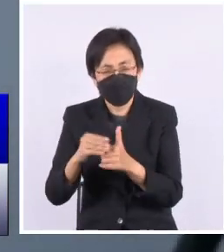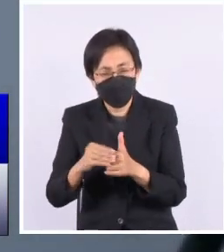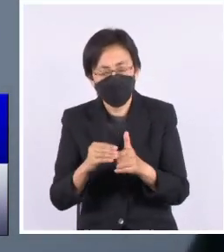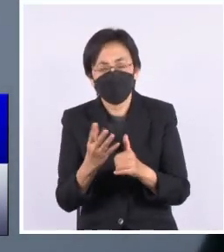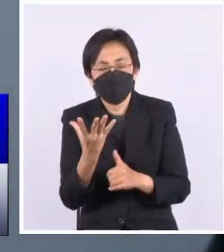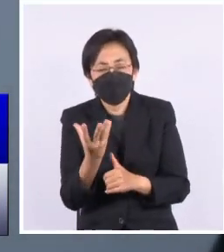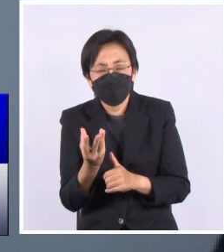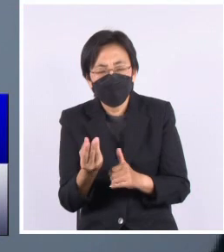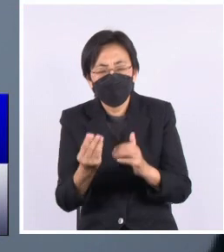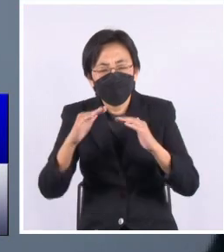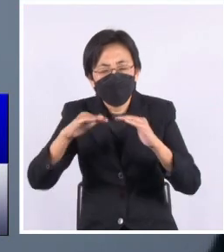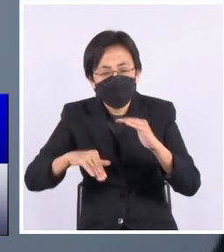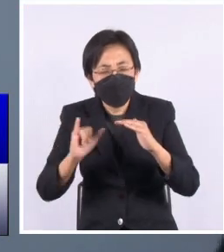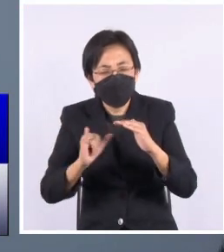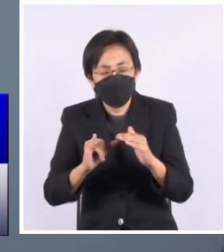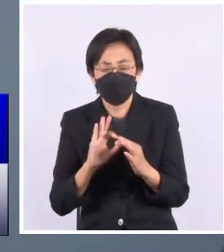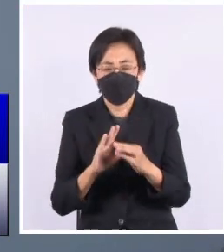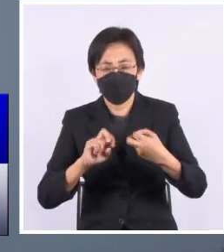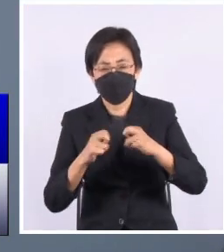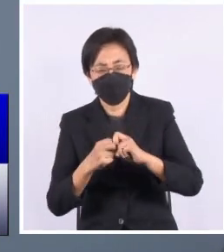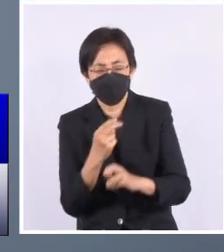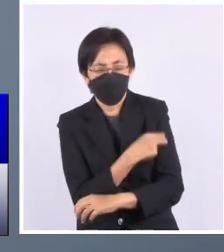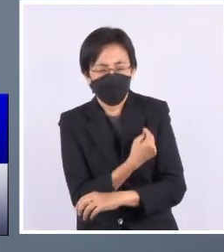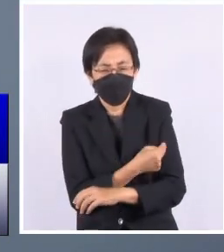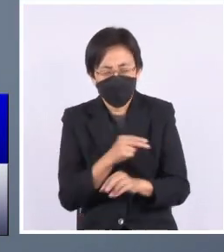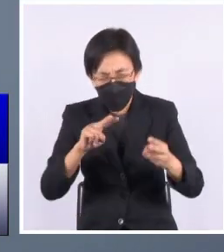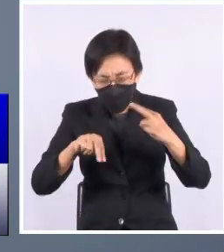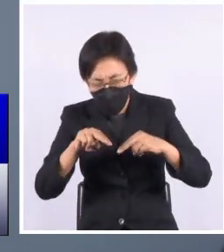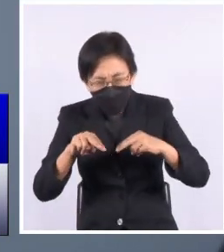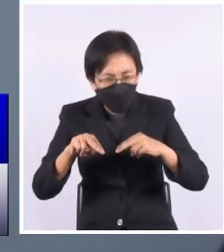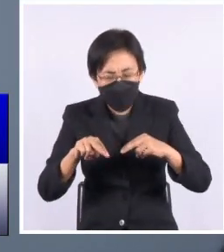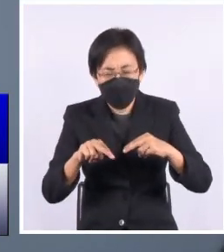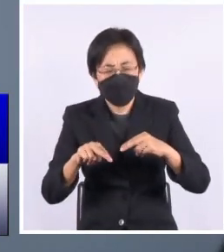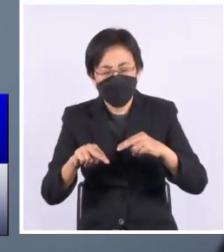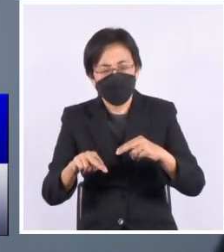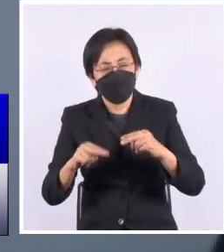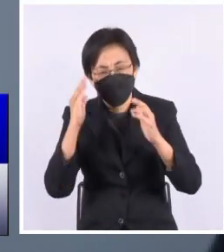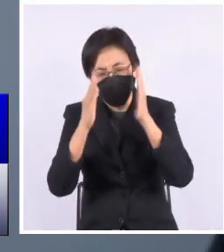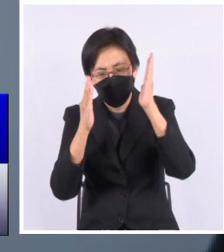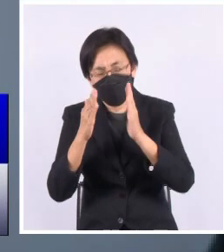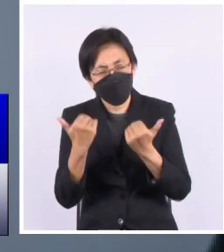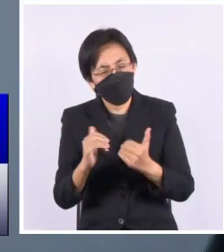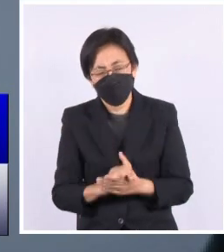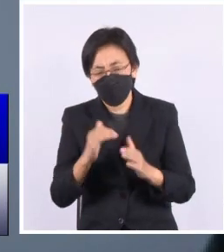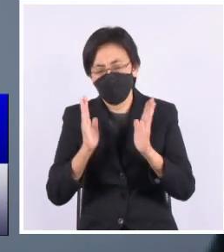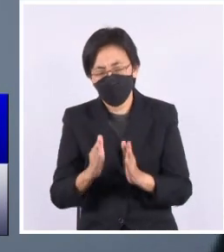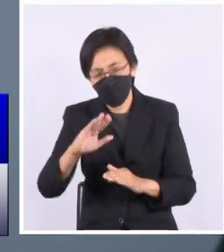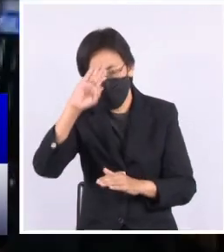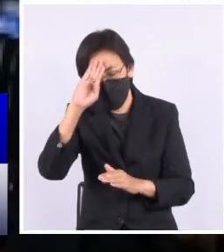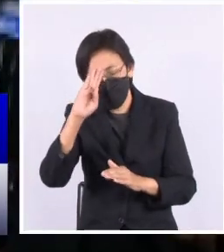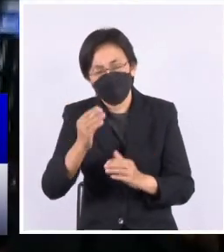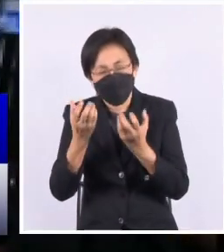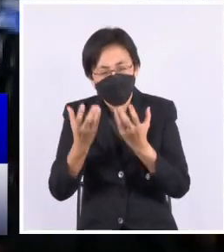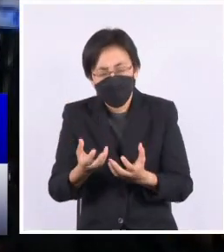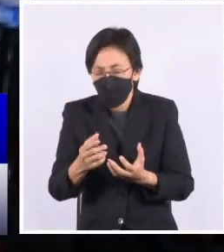อย่างใดเลยครับหลายฝ่ายเองก็กังวลเรื่องของระบบสาธารณสุขในหลายพื้นที่ของประเทศว่าอาจจะไม่สามารถรับผู้ป่วยได้อีกในไม่ช้านี้